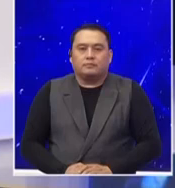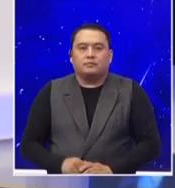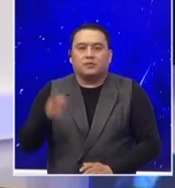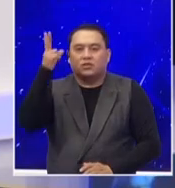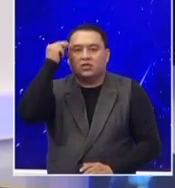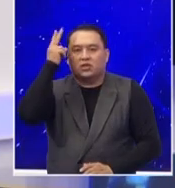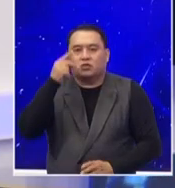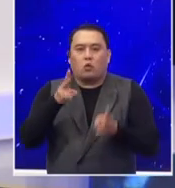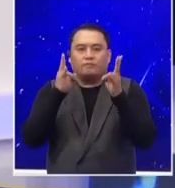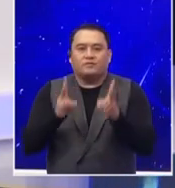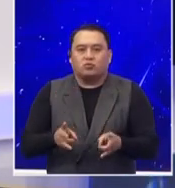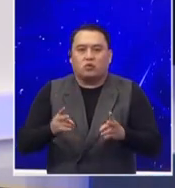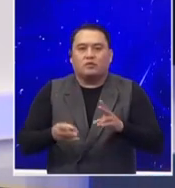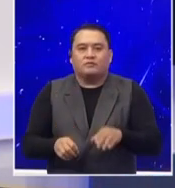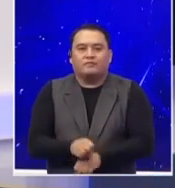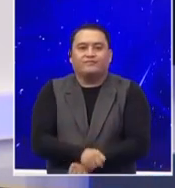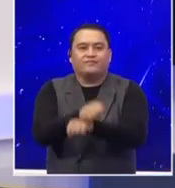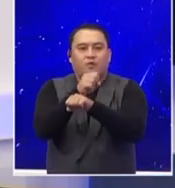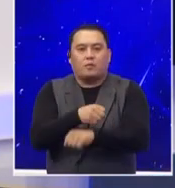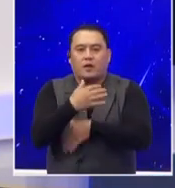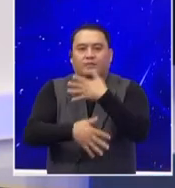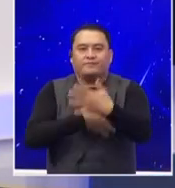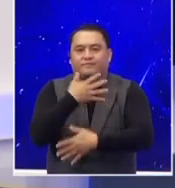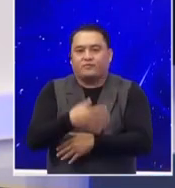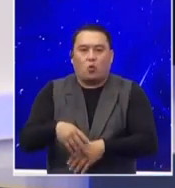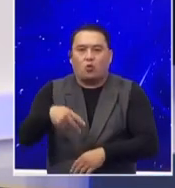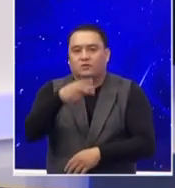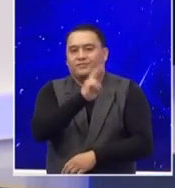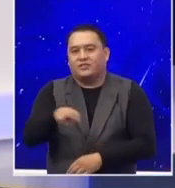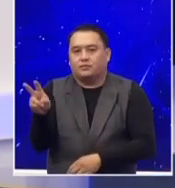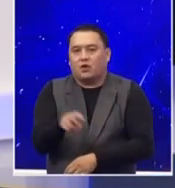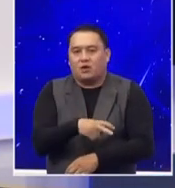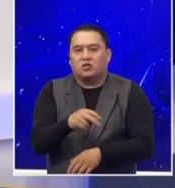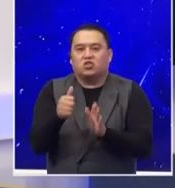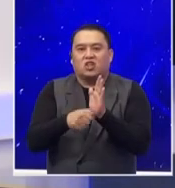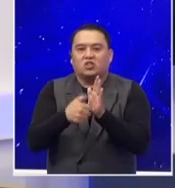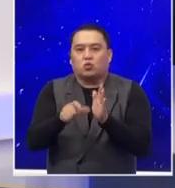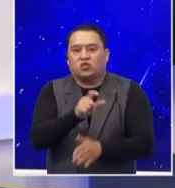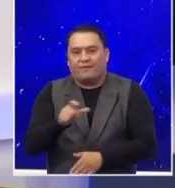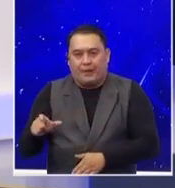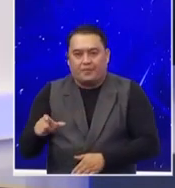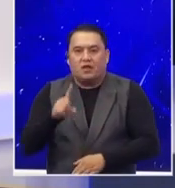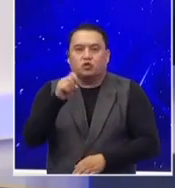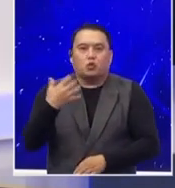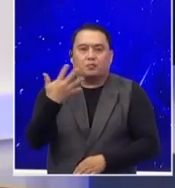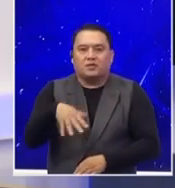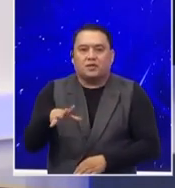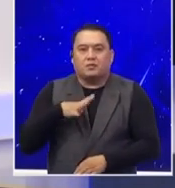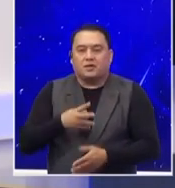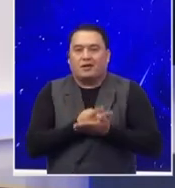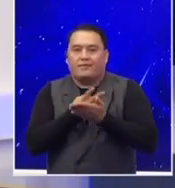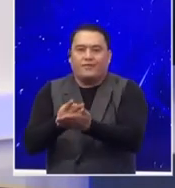Число пострадавших в результате вспыхнувших в Бишкеке протестов составило почти 600 человек. Около 150